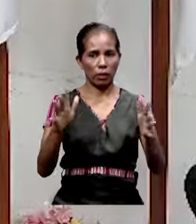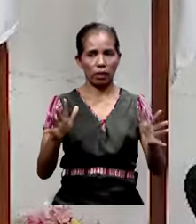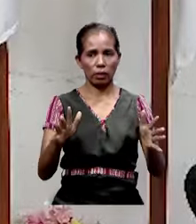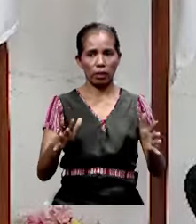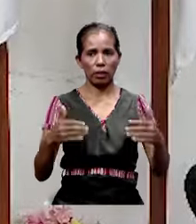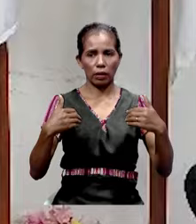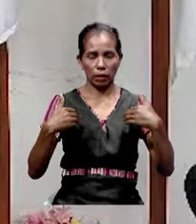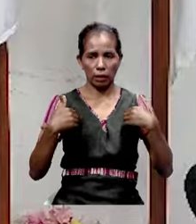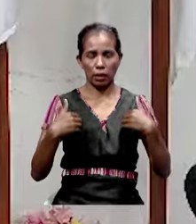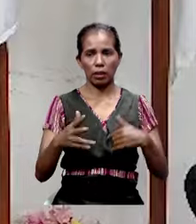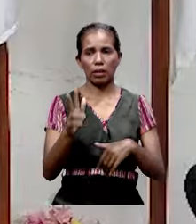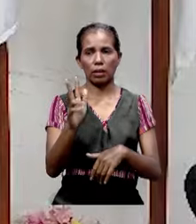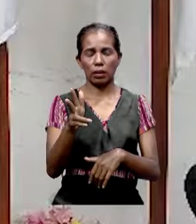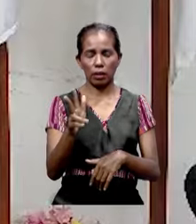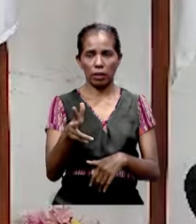iya